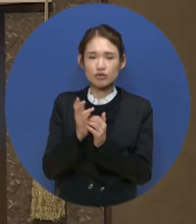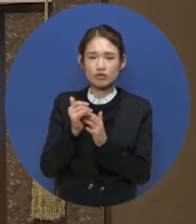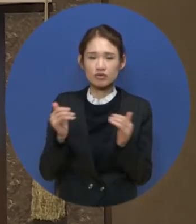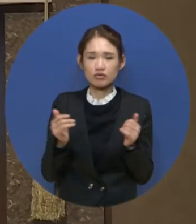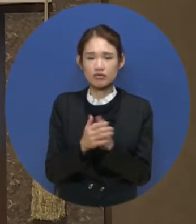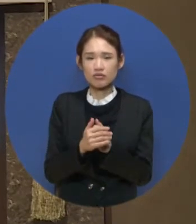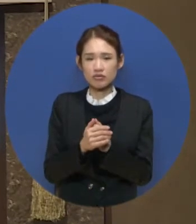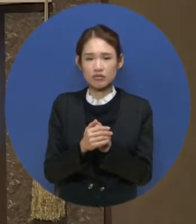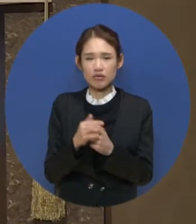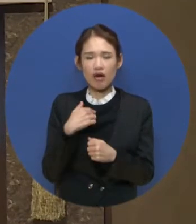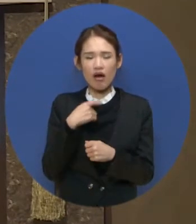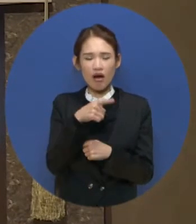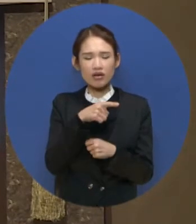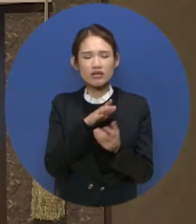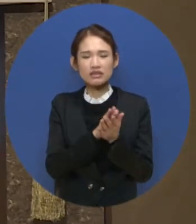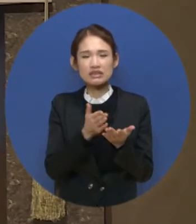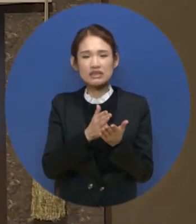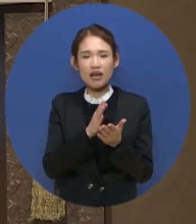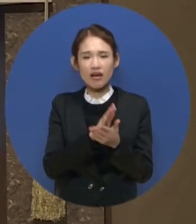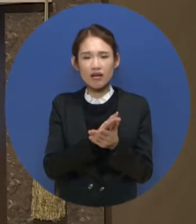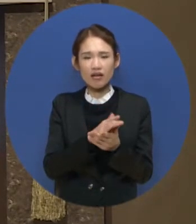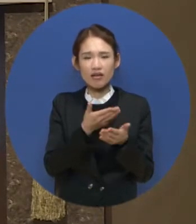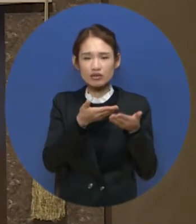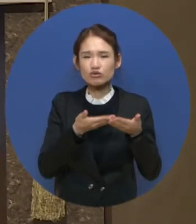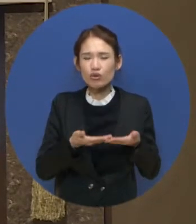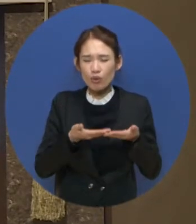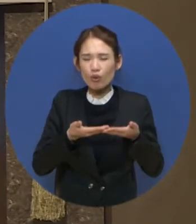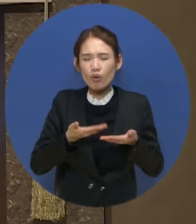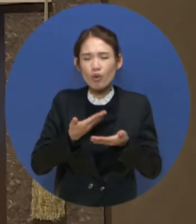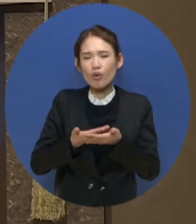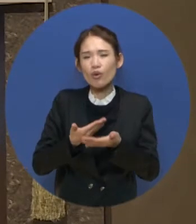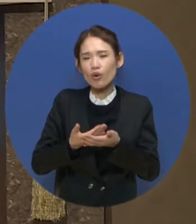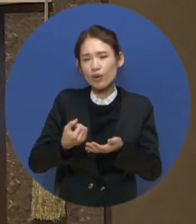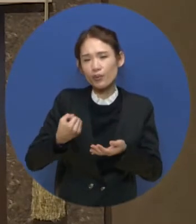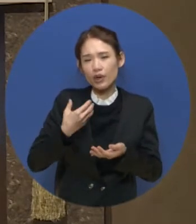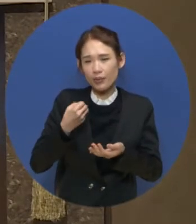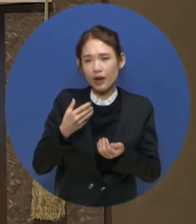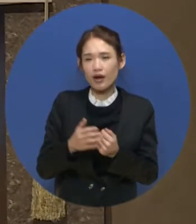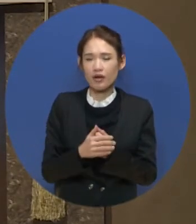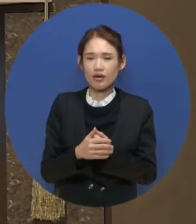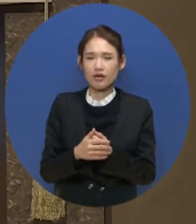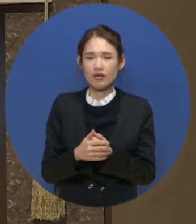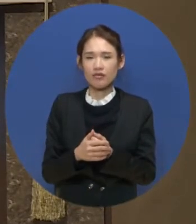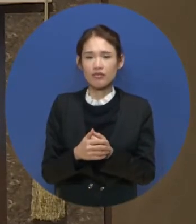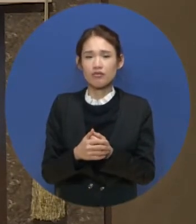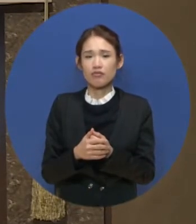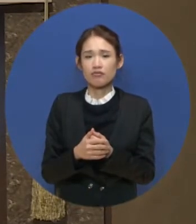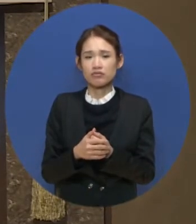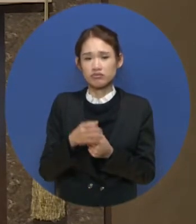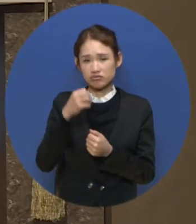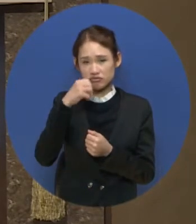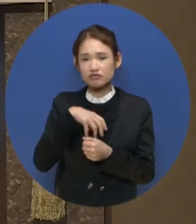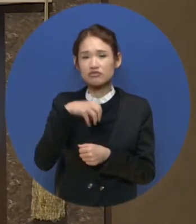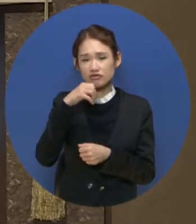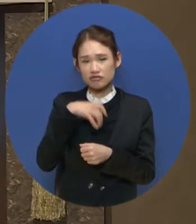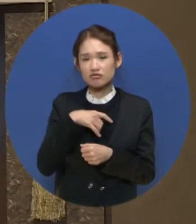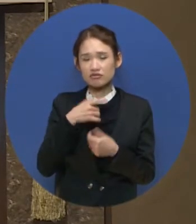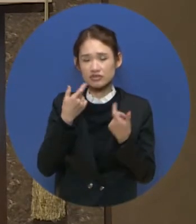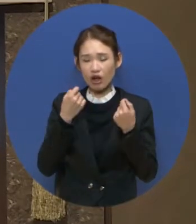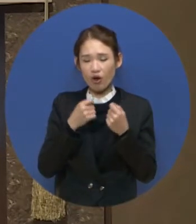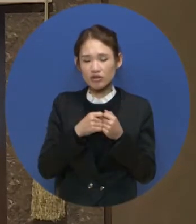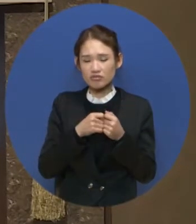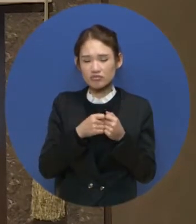전문가분들께서 좀그 교재 좀줄수 없느냐. 그래서 그냥 그런 그